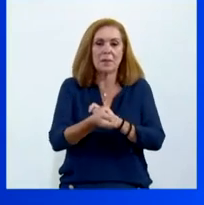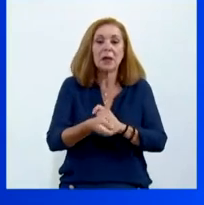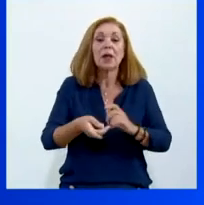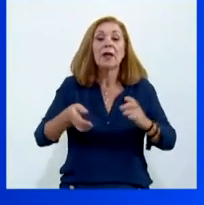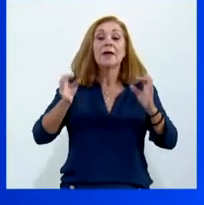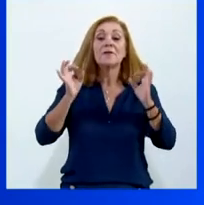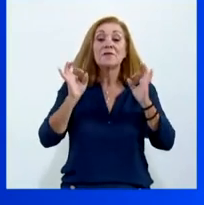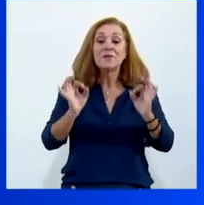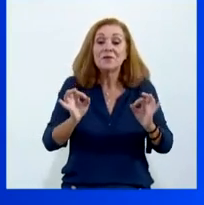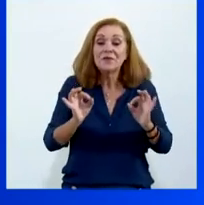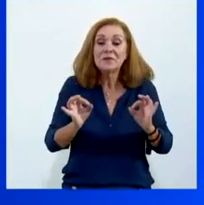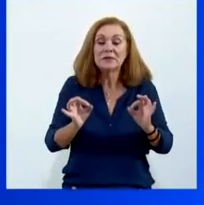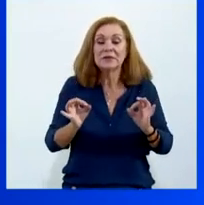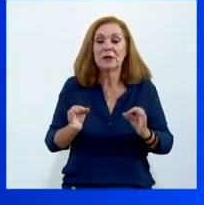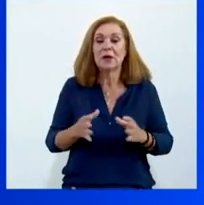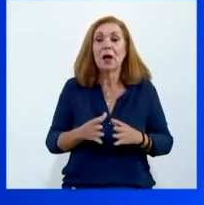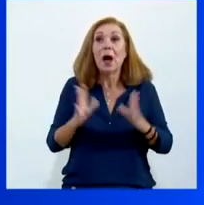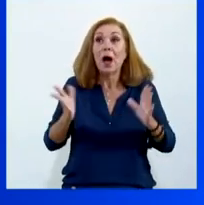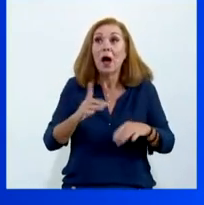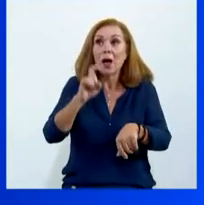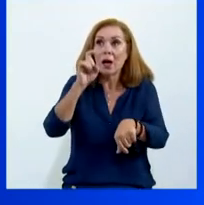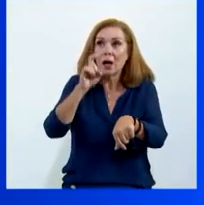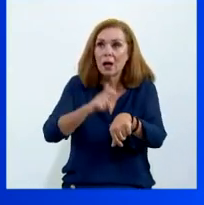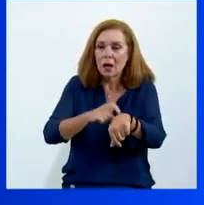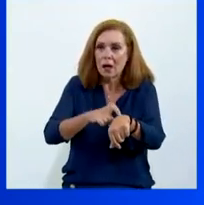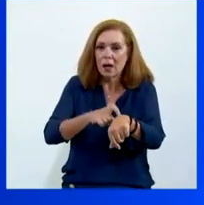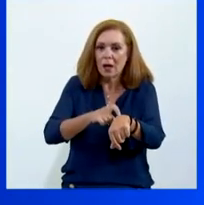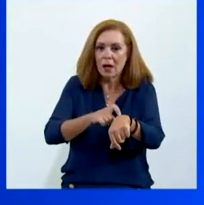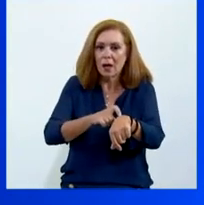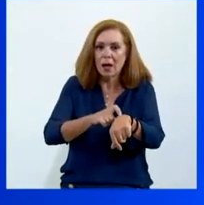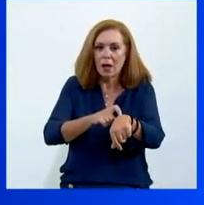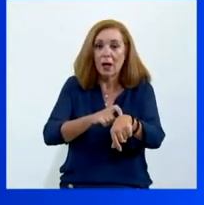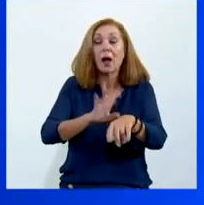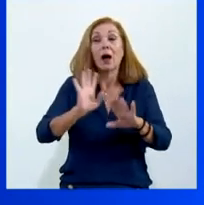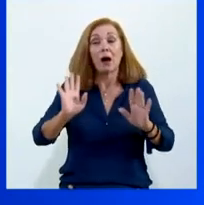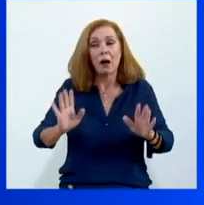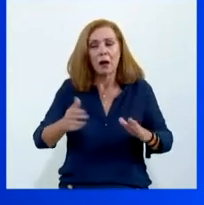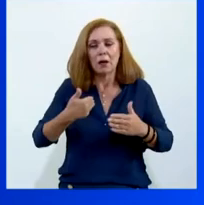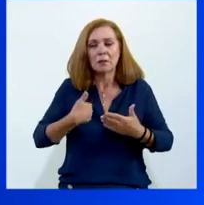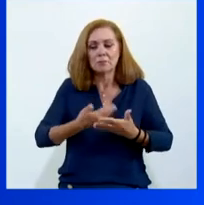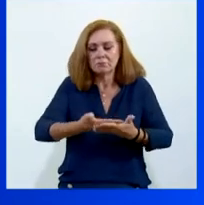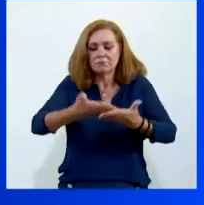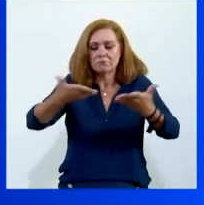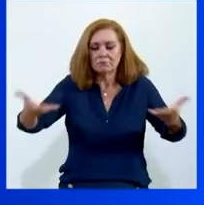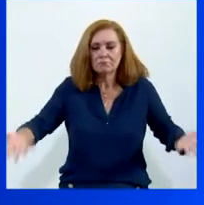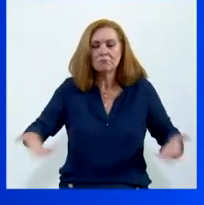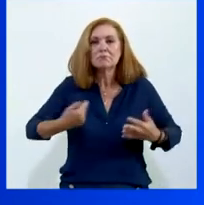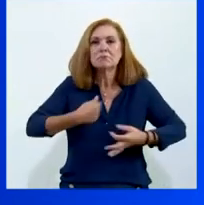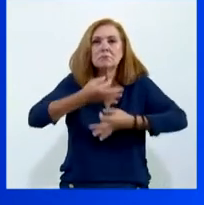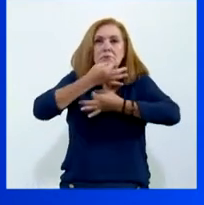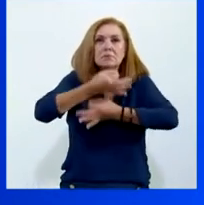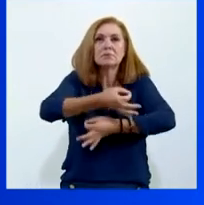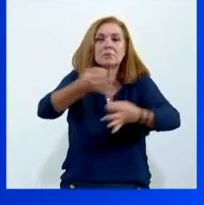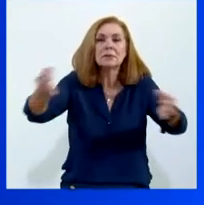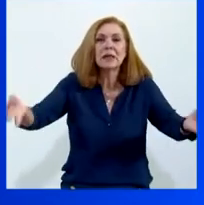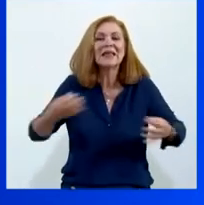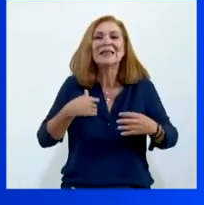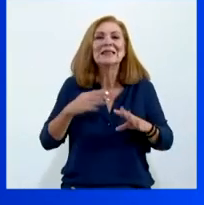Προφανώς και όταν θα έρθει η ώρα, θα ανοίξουμε τα χαρτιά μας για